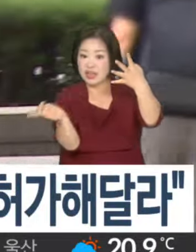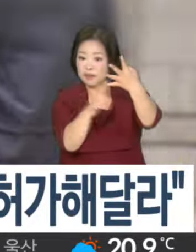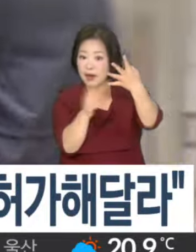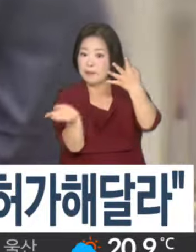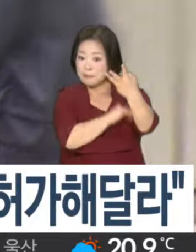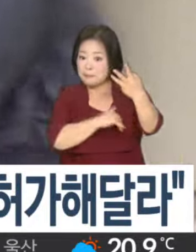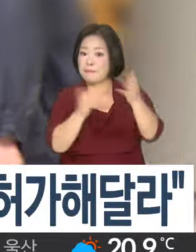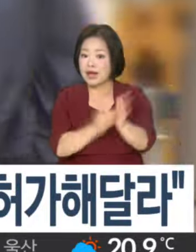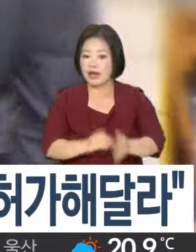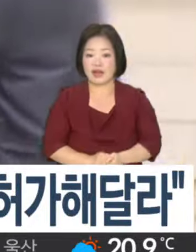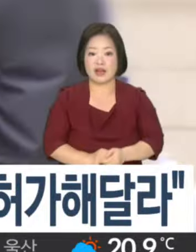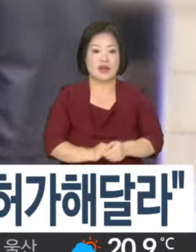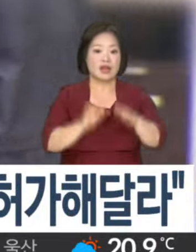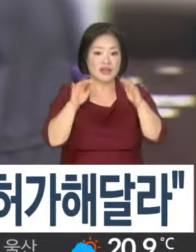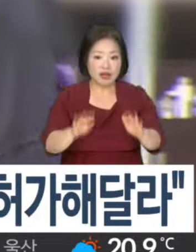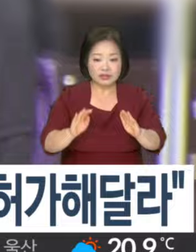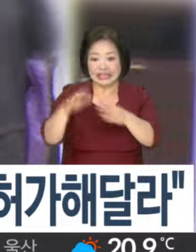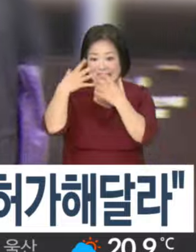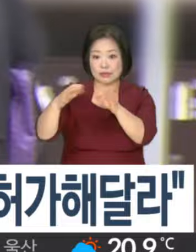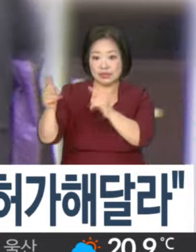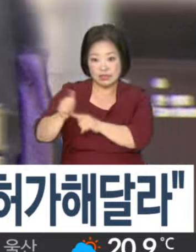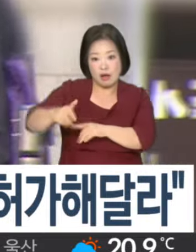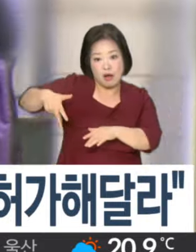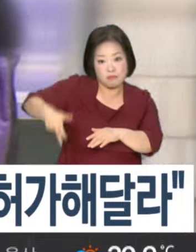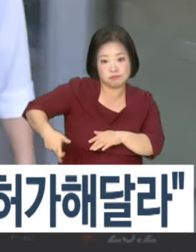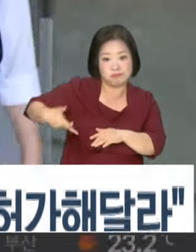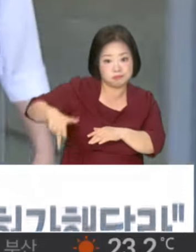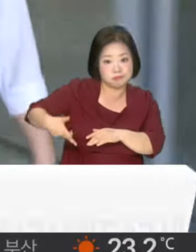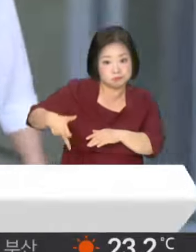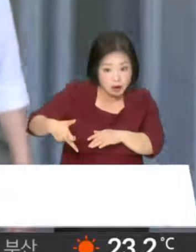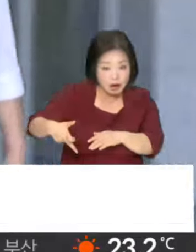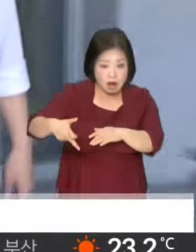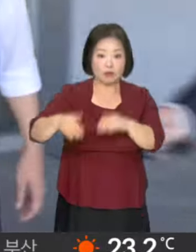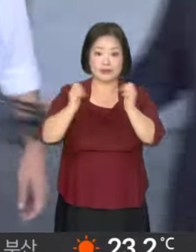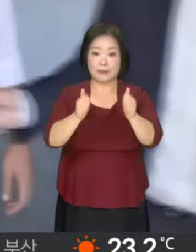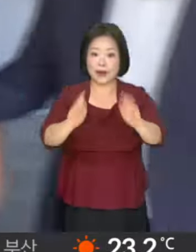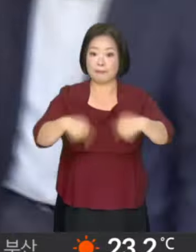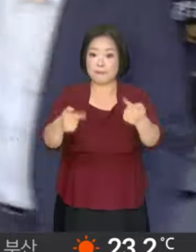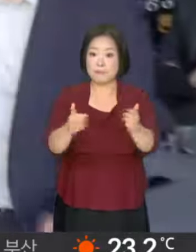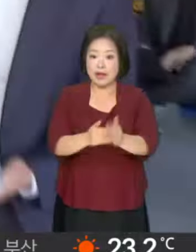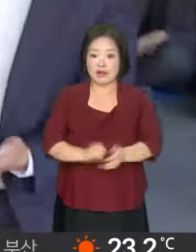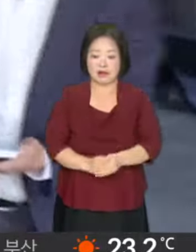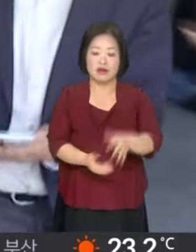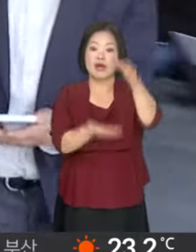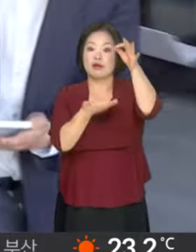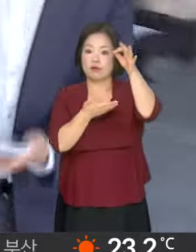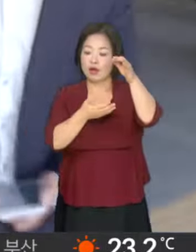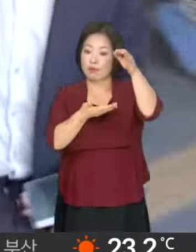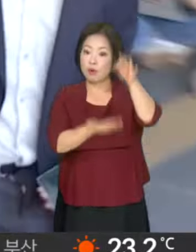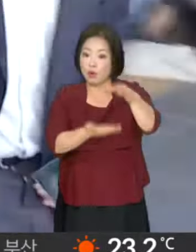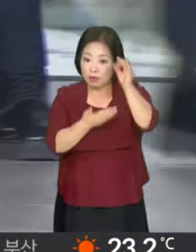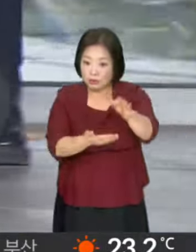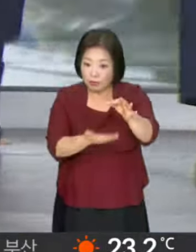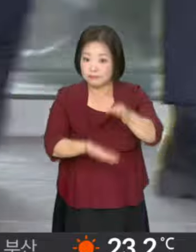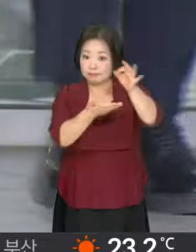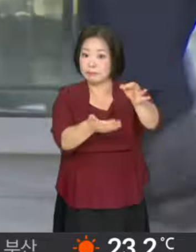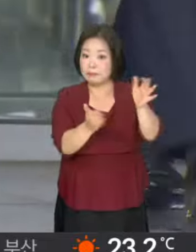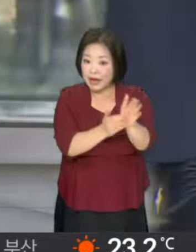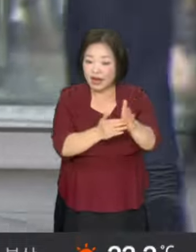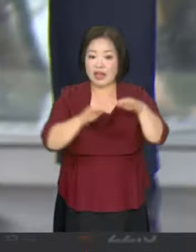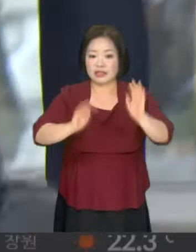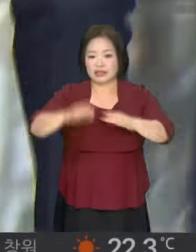이어졌고 김씨는 목발을 짚고 법정에 나왔습니다 앞서 보석을 신청한 김씨 측은 오래 전부터 알아온